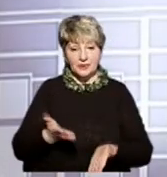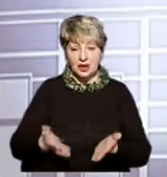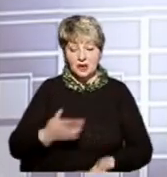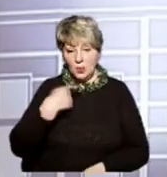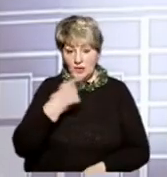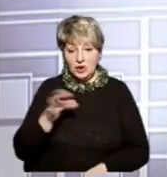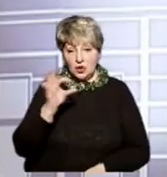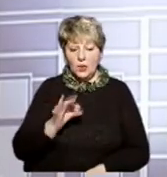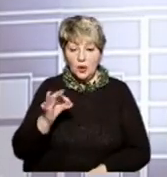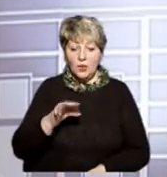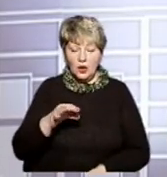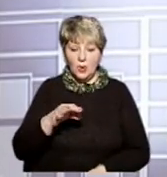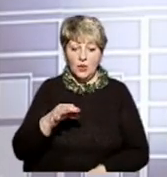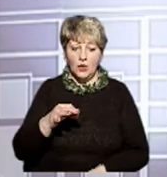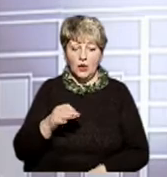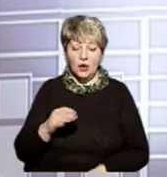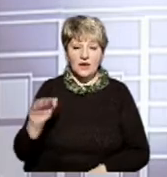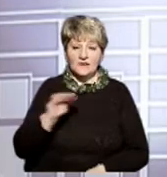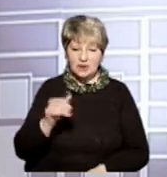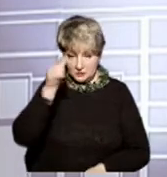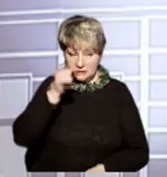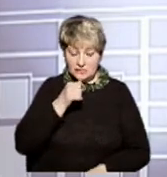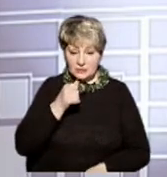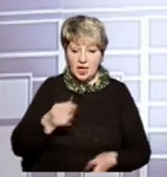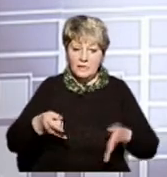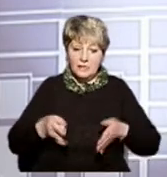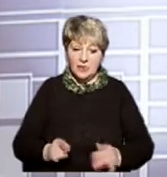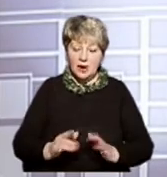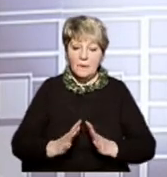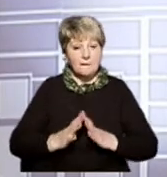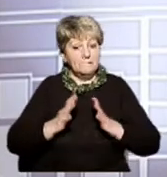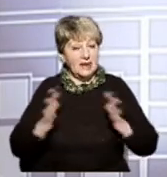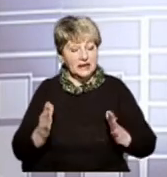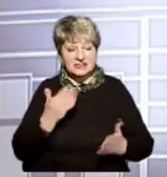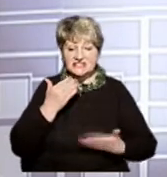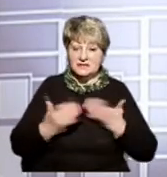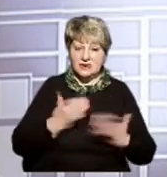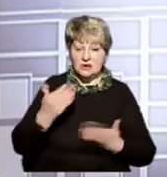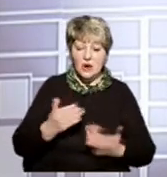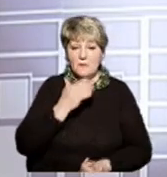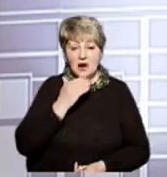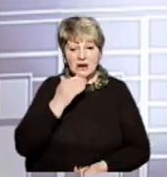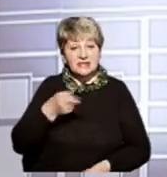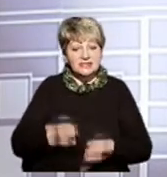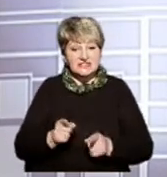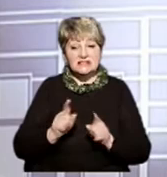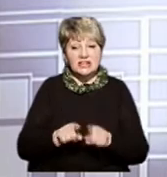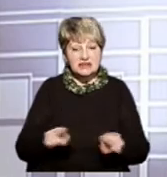місяць лютий, звичайно, пологів набагато більше. І звертається породіль дійсно багато ті,